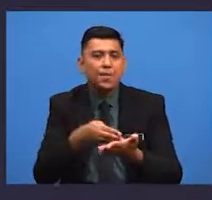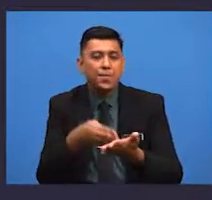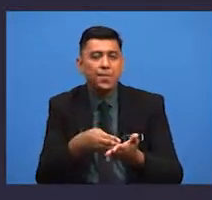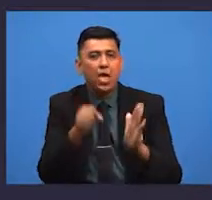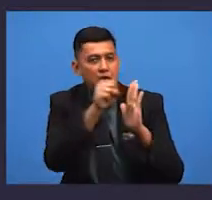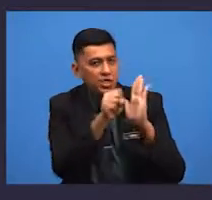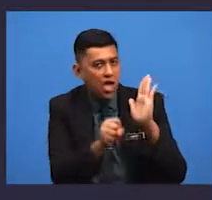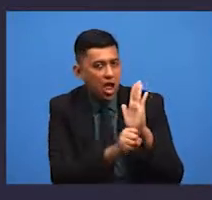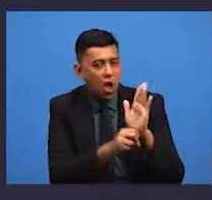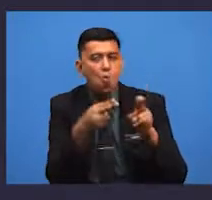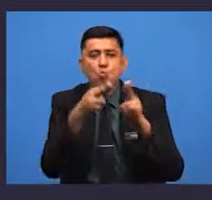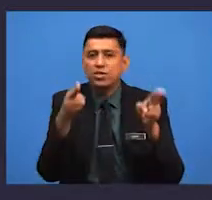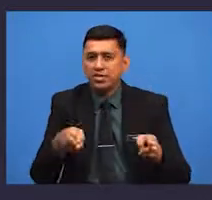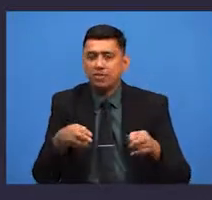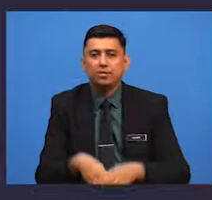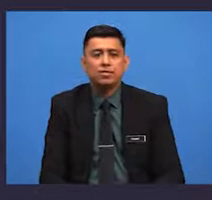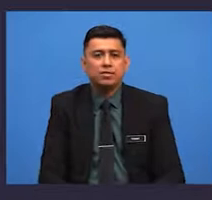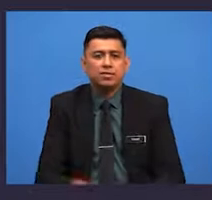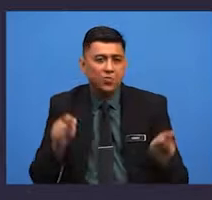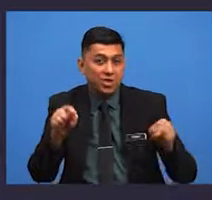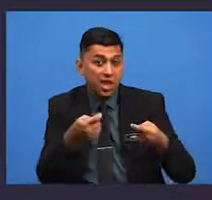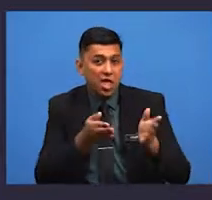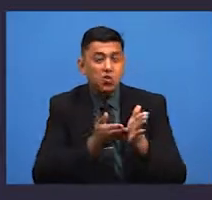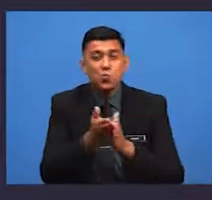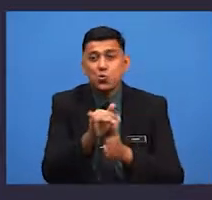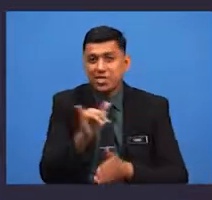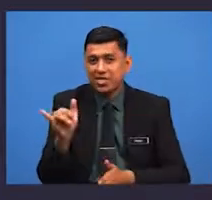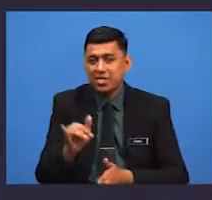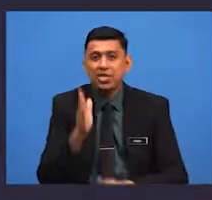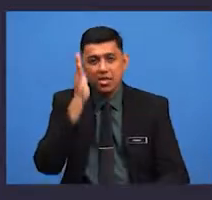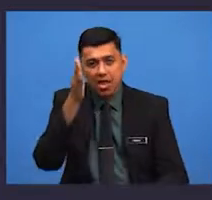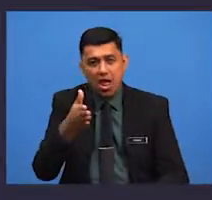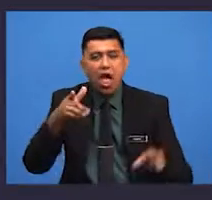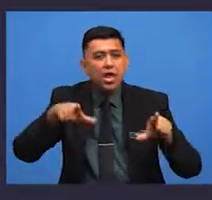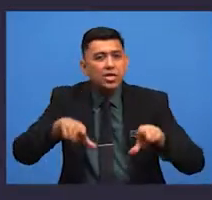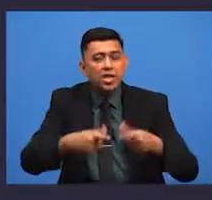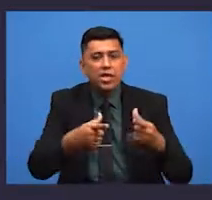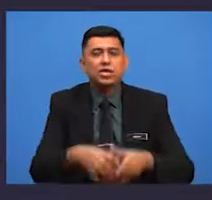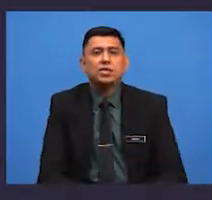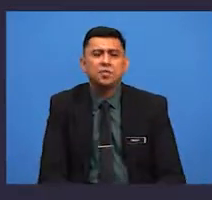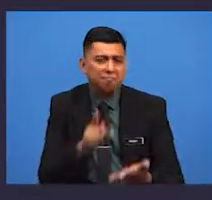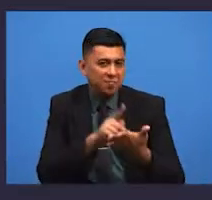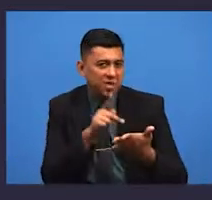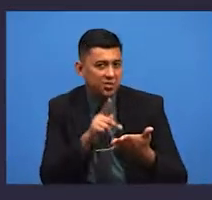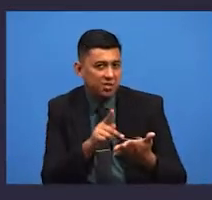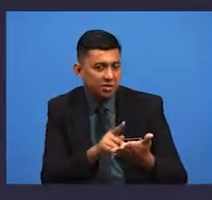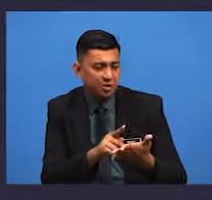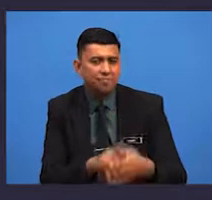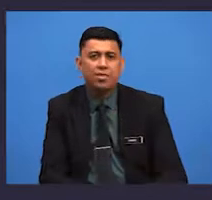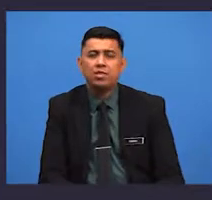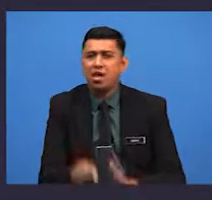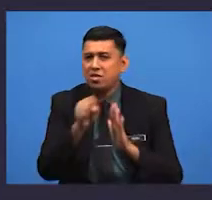akan diuji. Tindakan yang seterusnya akan dilaksanakan sekiranya